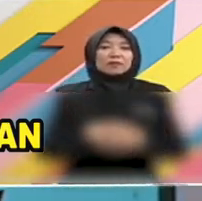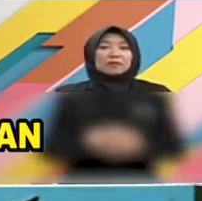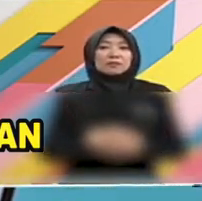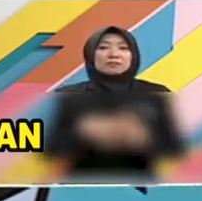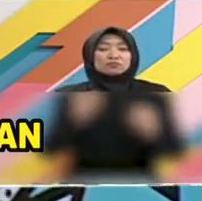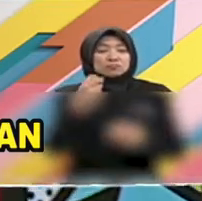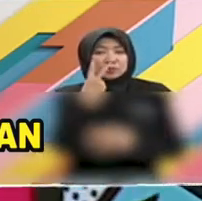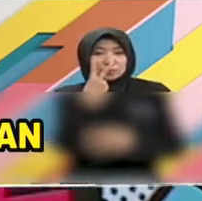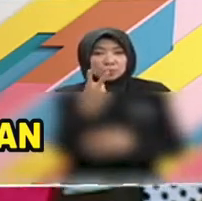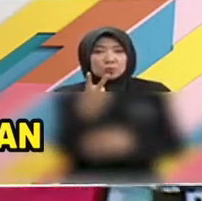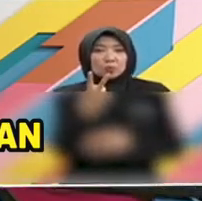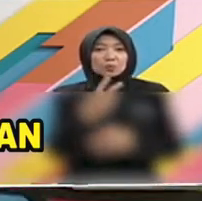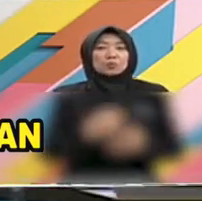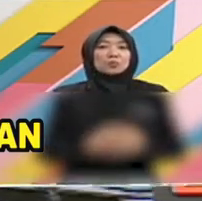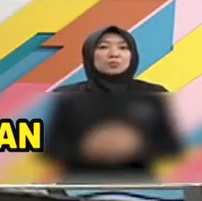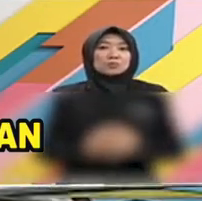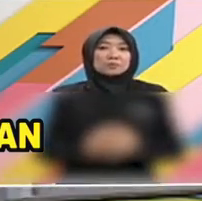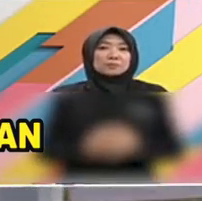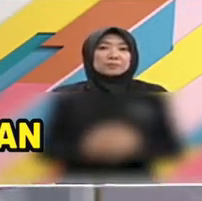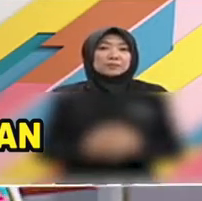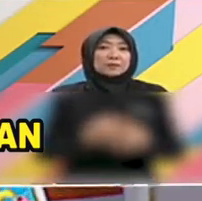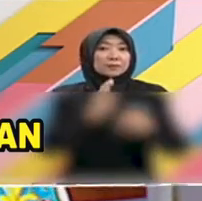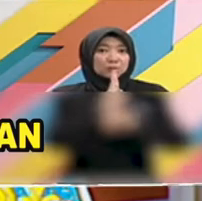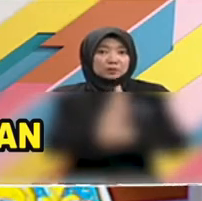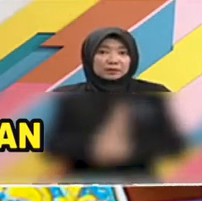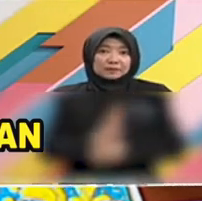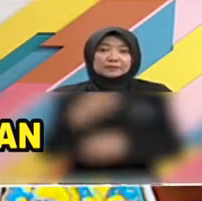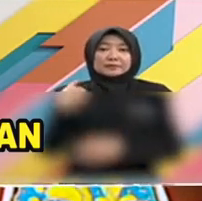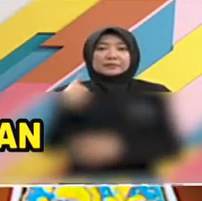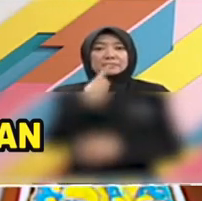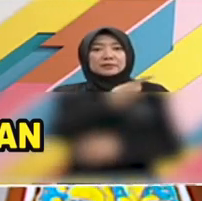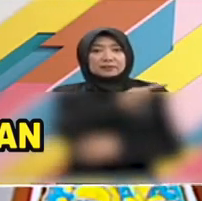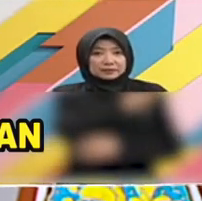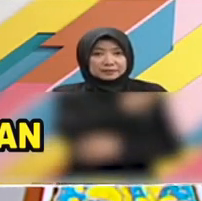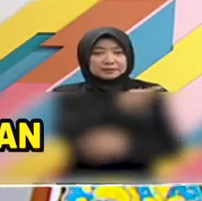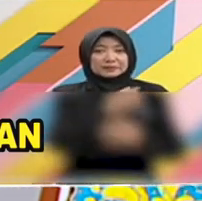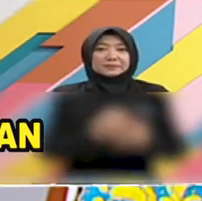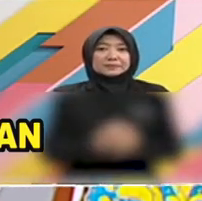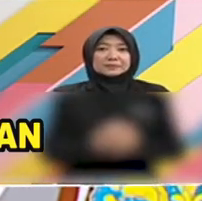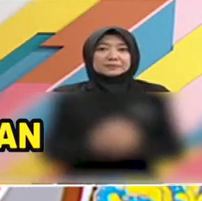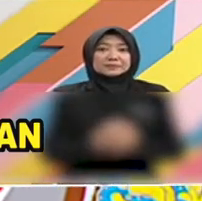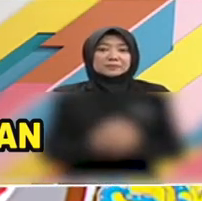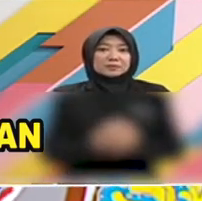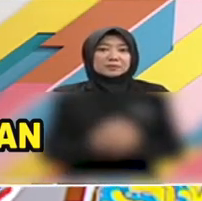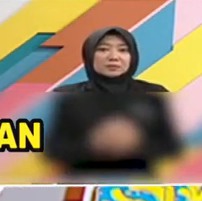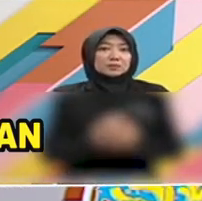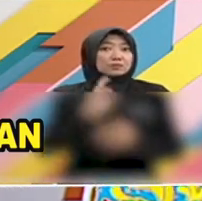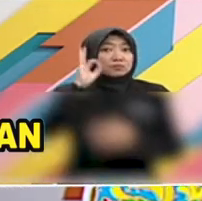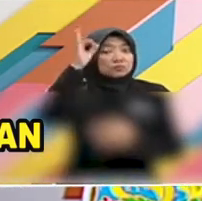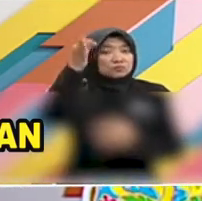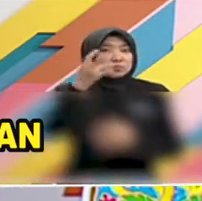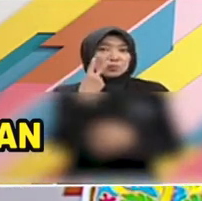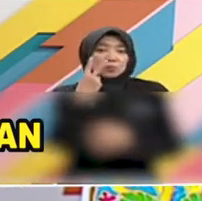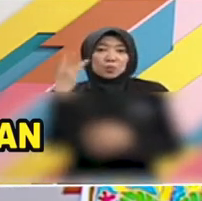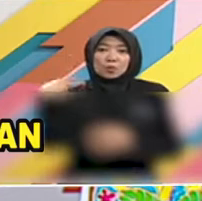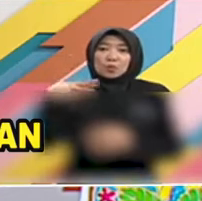segala kita punya budaya, budaya kita. Jadi generasi akan datang akan dapat lihat macam wow ni cantik.